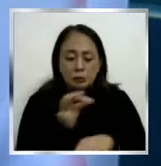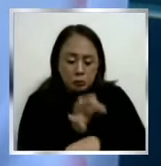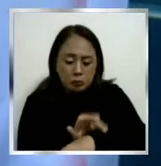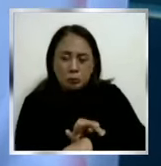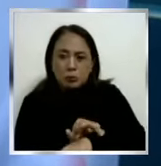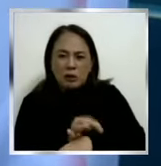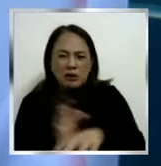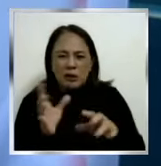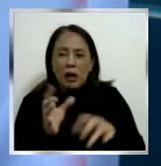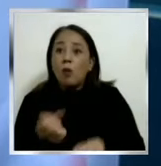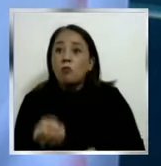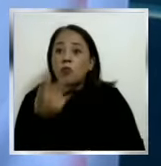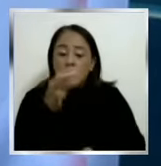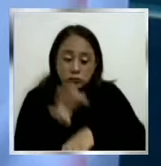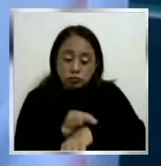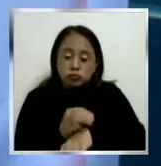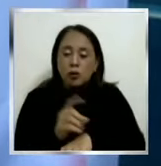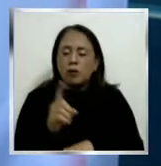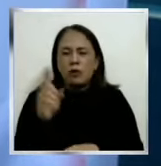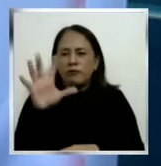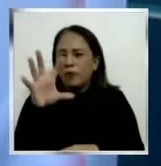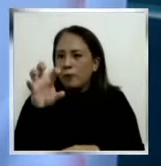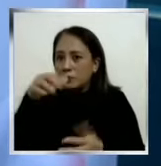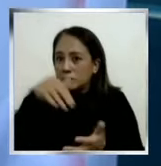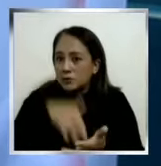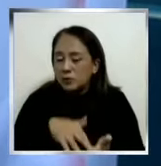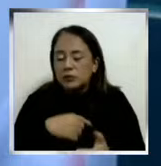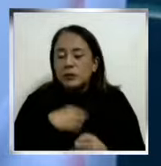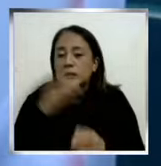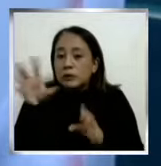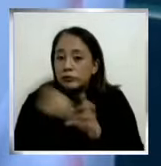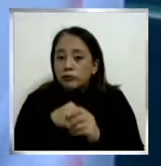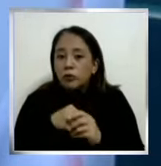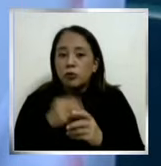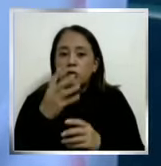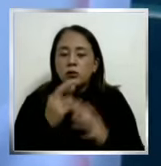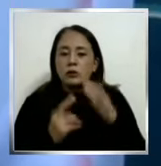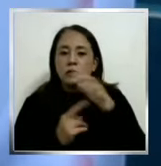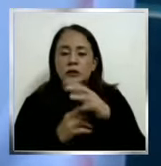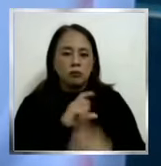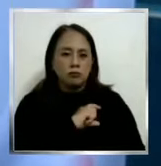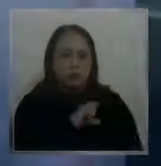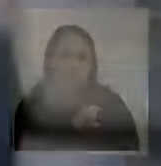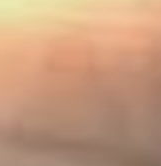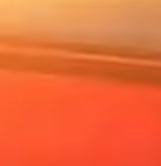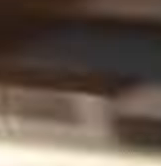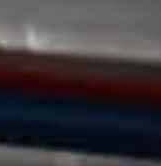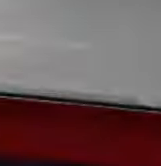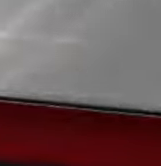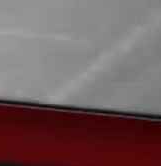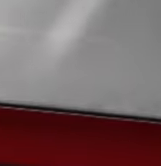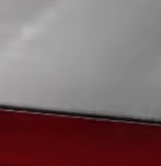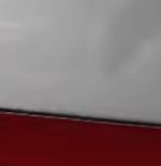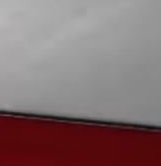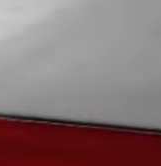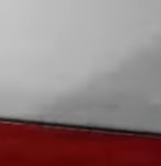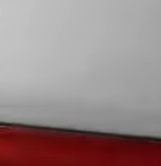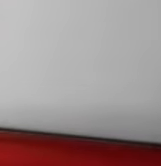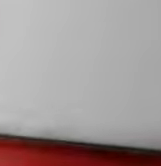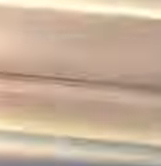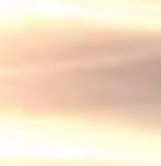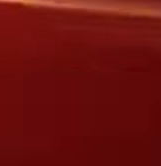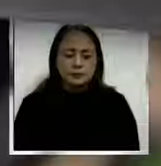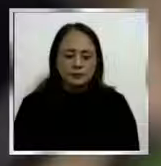ang alaga. At isa sa mga sangkutumano, retiradong pulis. Narito ang aking pagtutok. Exclusive!